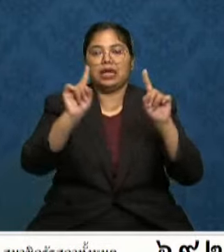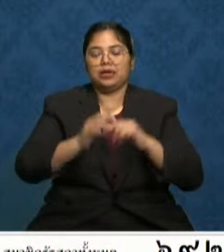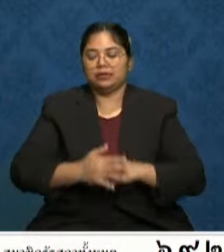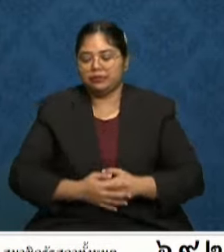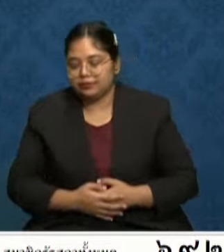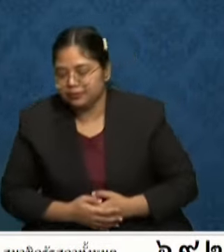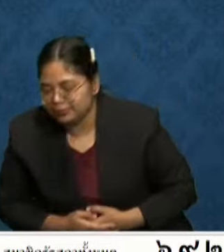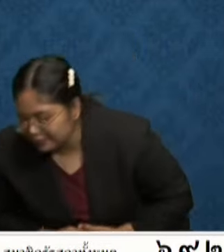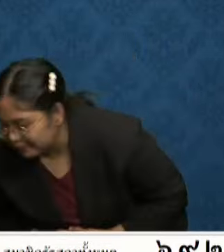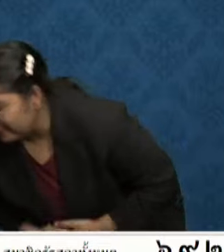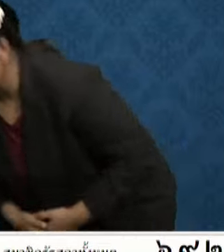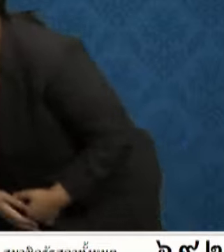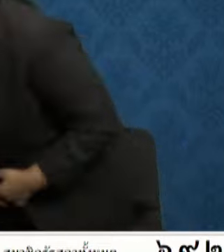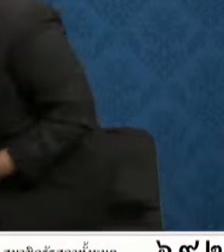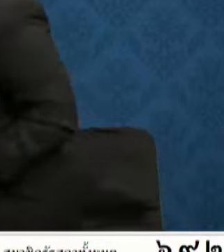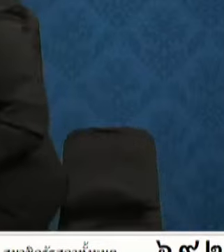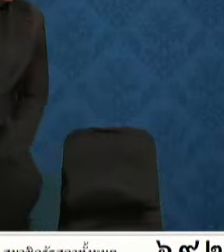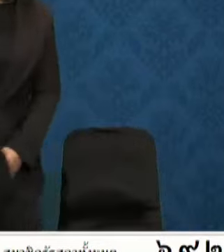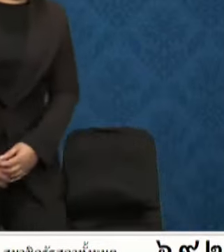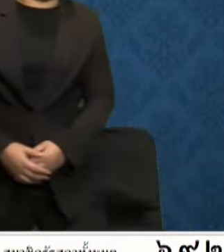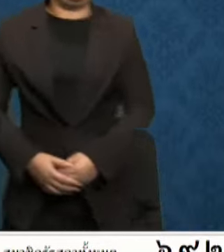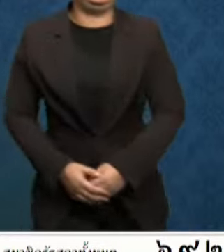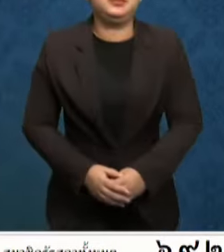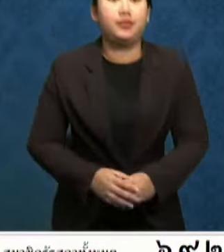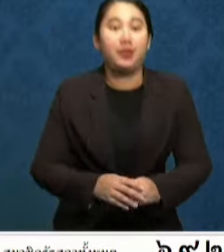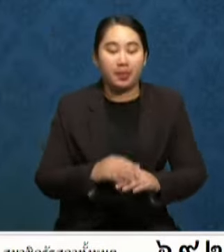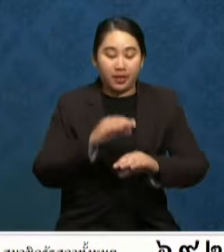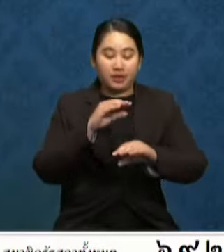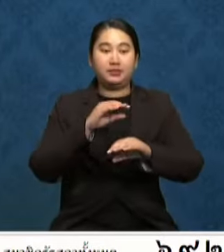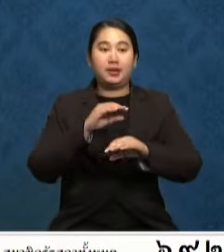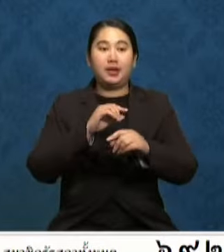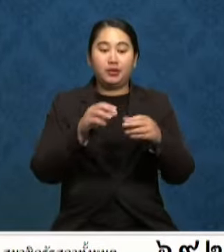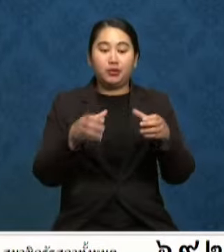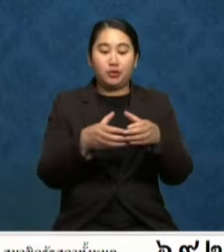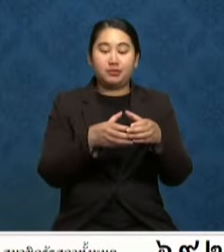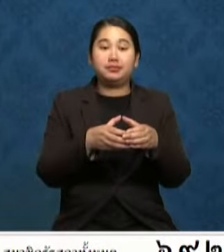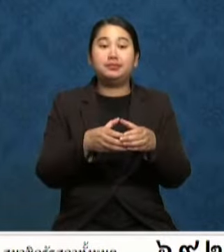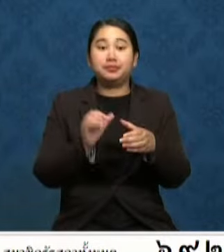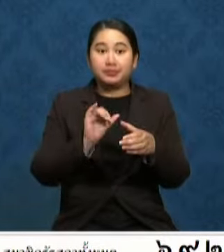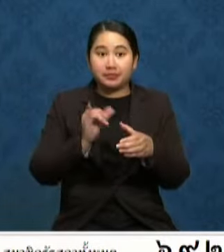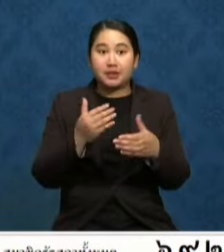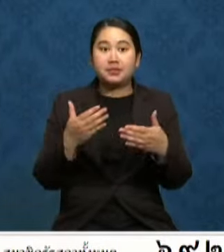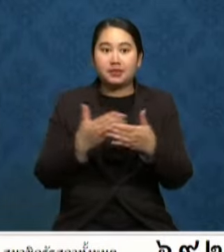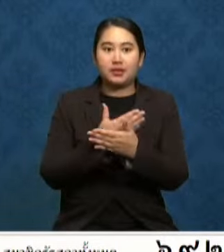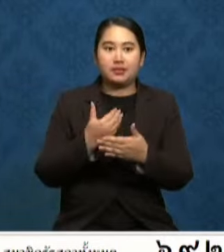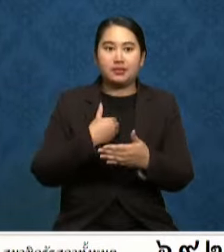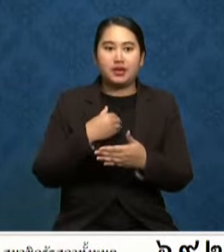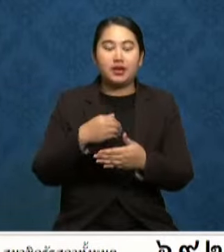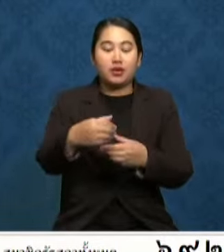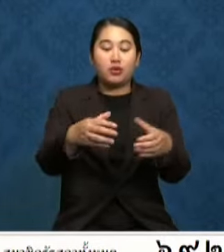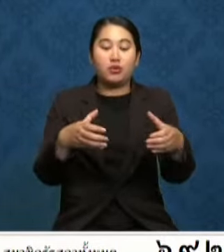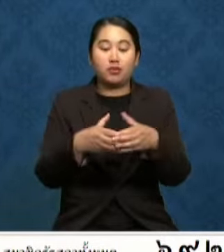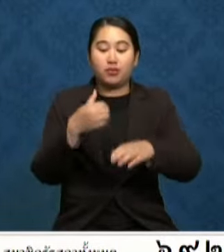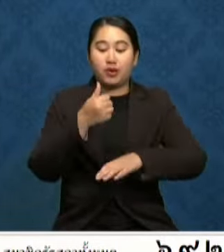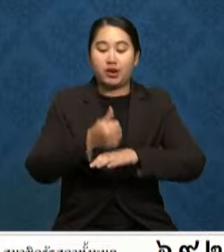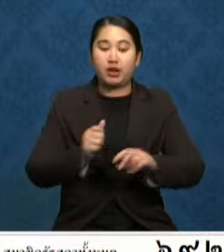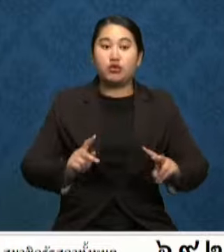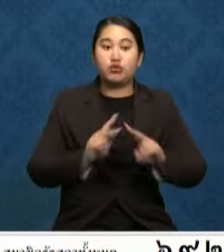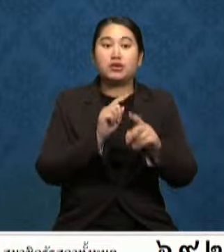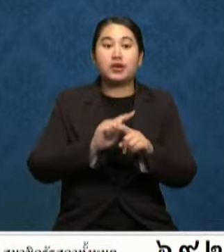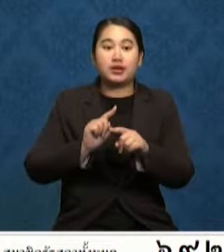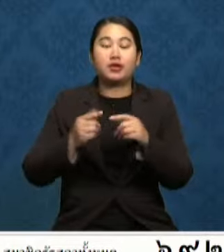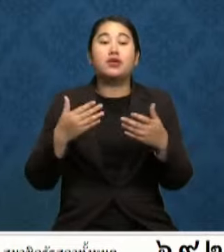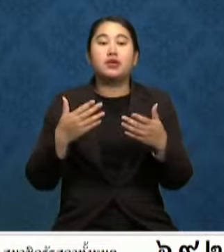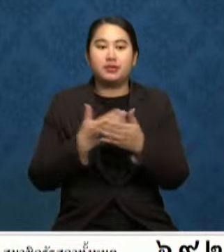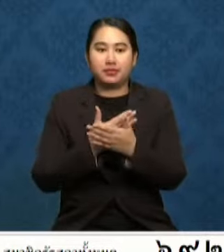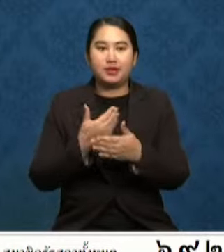โครงสร้างขรฐบากไมเหือนกันมีหลายพักที่เปลยนแลงไปตัรำตรีก็เปลยนแปงไปเยอะเพรนั้น